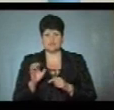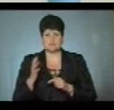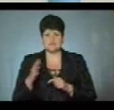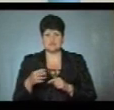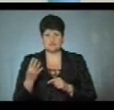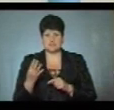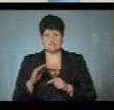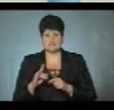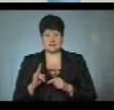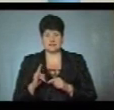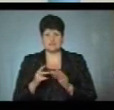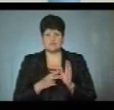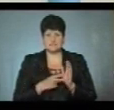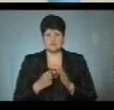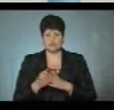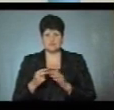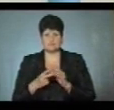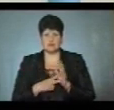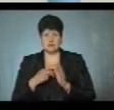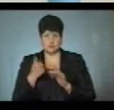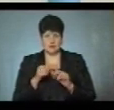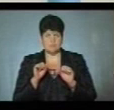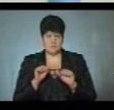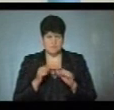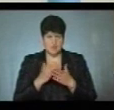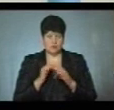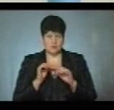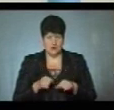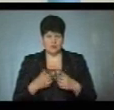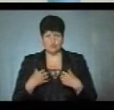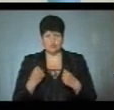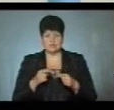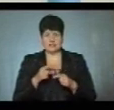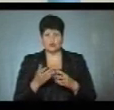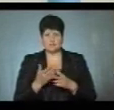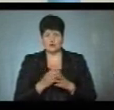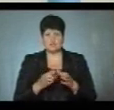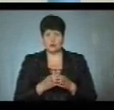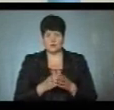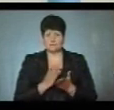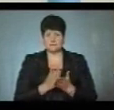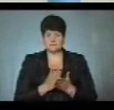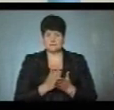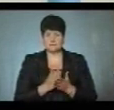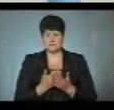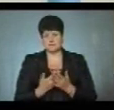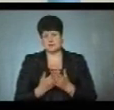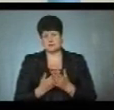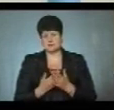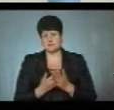Це шкільний вік від 7-17 років включно, які мають право на оздоровлений відпочинок. З них до пільгових категорій належить біля